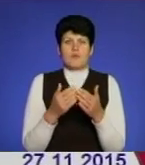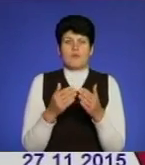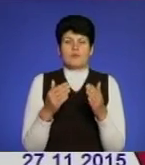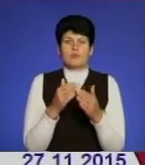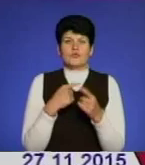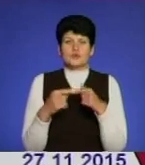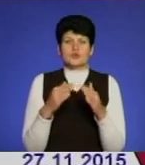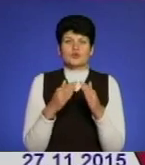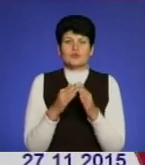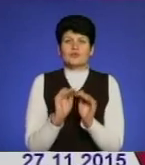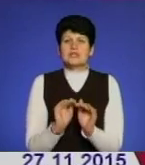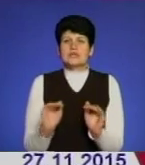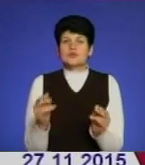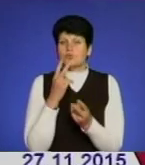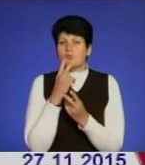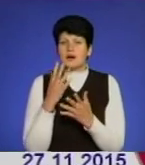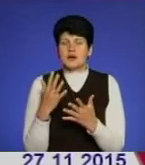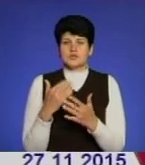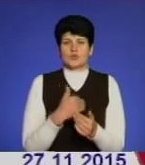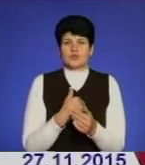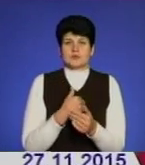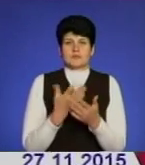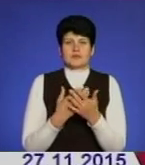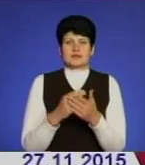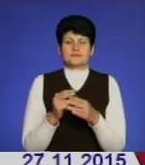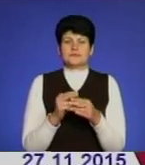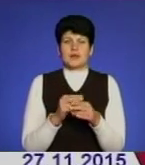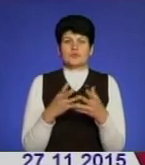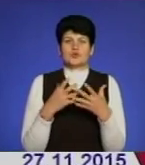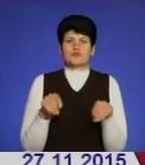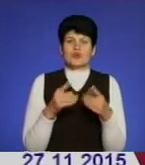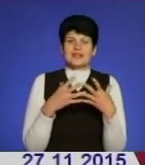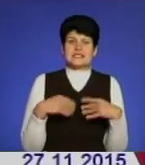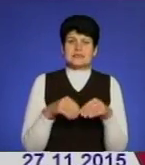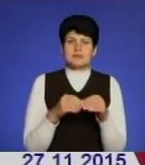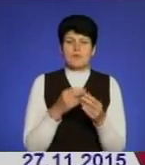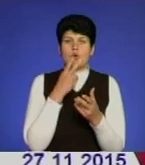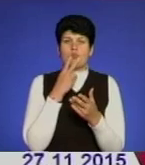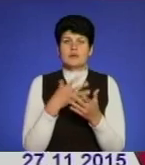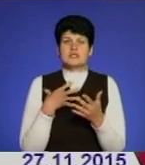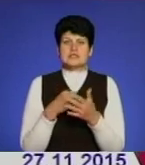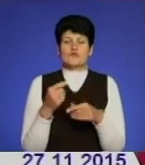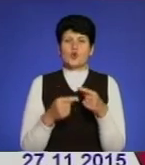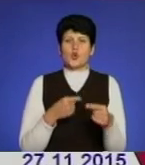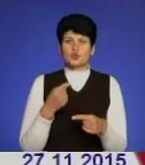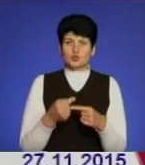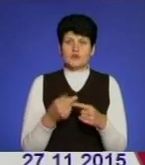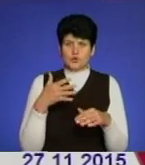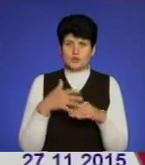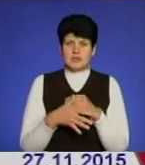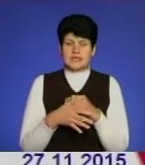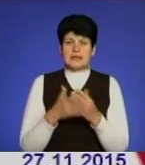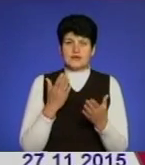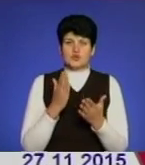дітей, діточки в нього він бачить, заради, допустим, ремонту або створення сім'ї, або побачити своїх онуків, розумієте? То якщо